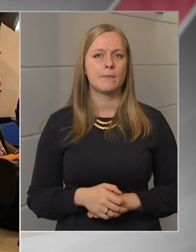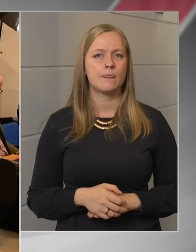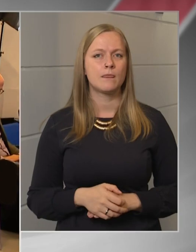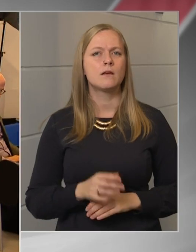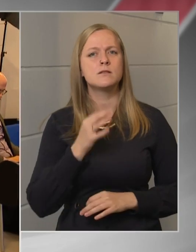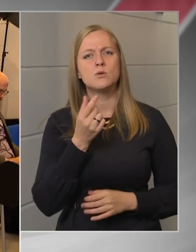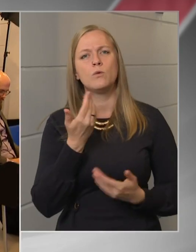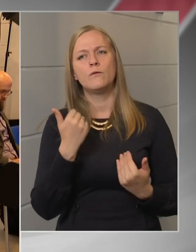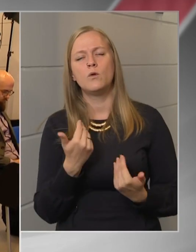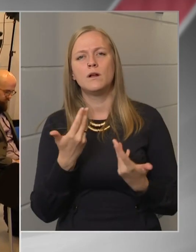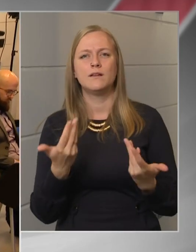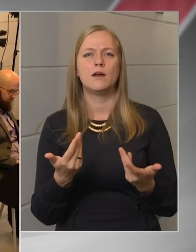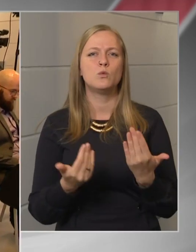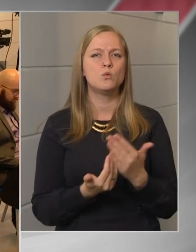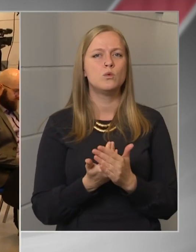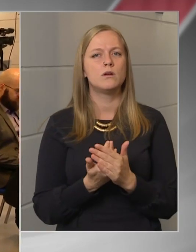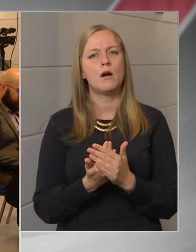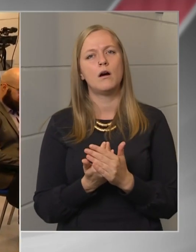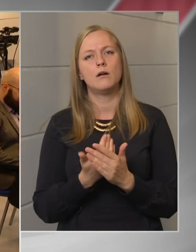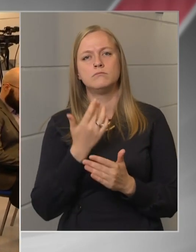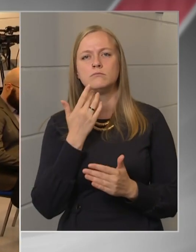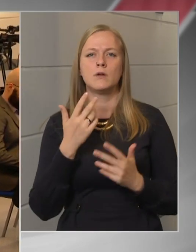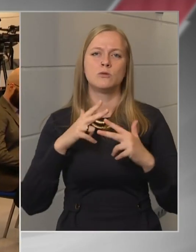Köszönöm szépen.